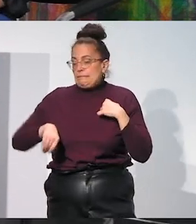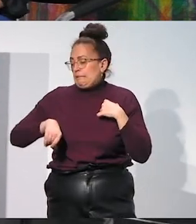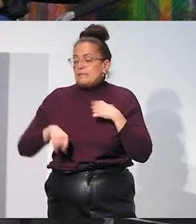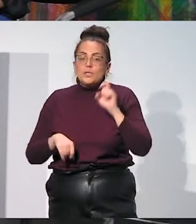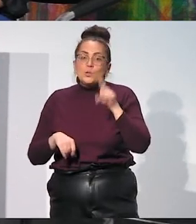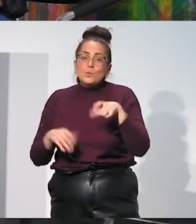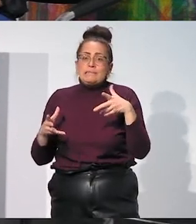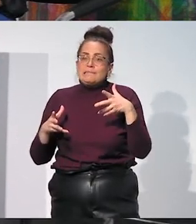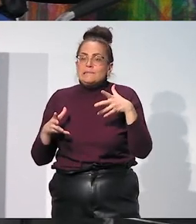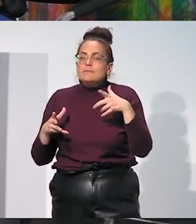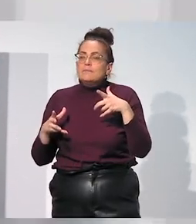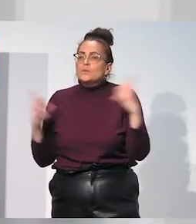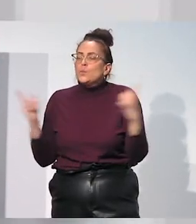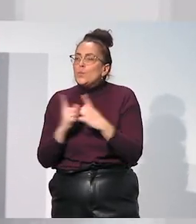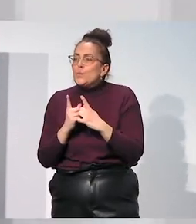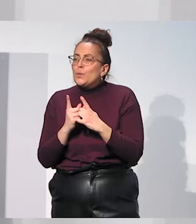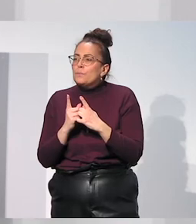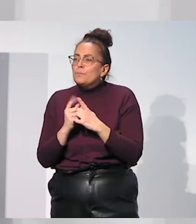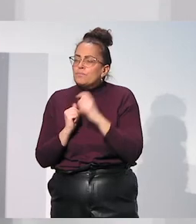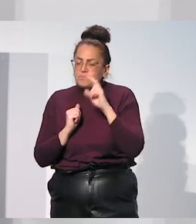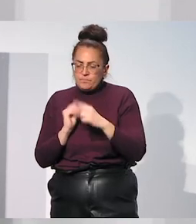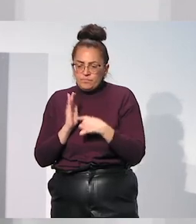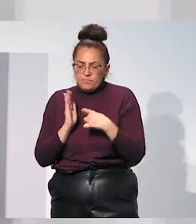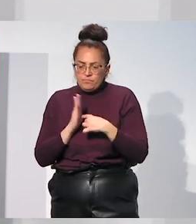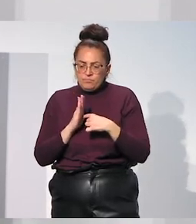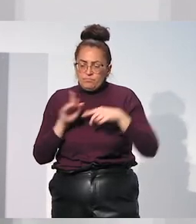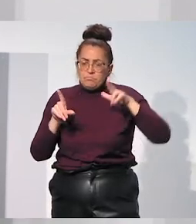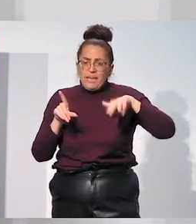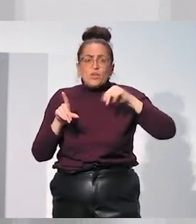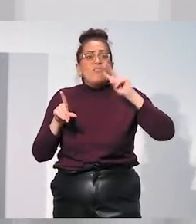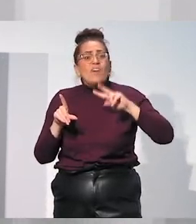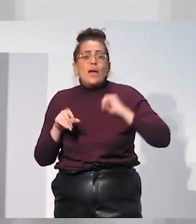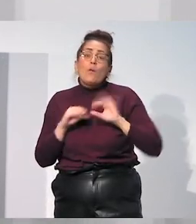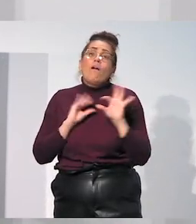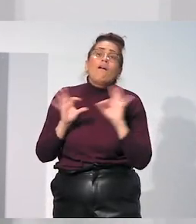nous manquons de temps. En fait, j'ai commencé à voir de la peinture très tard, hein, très très tard.